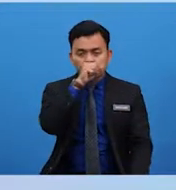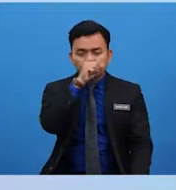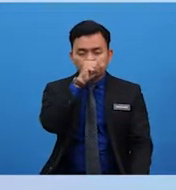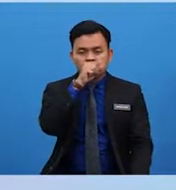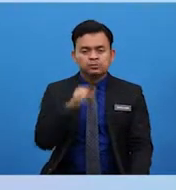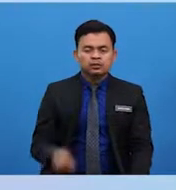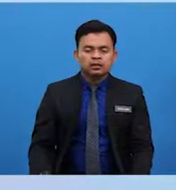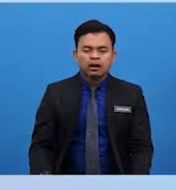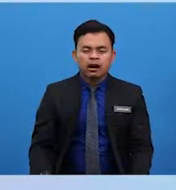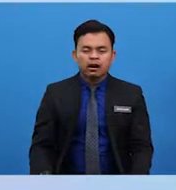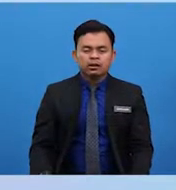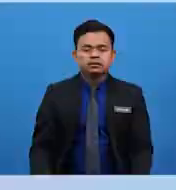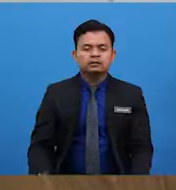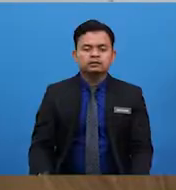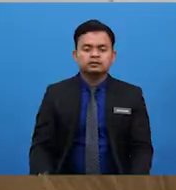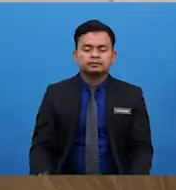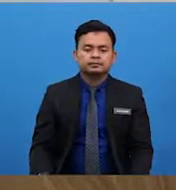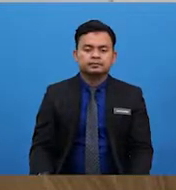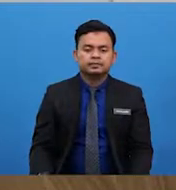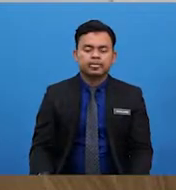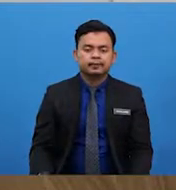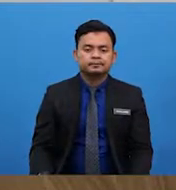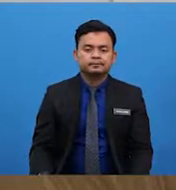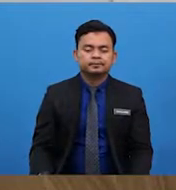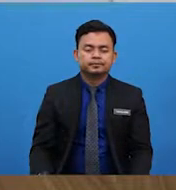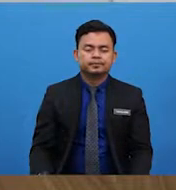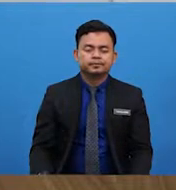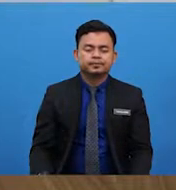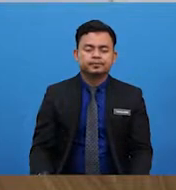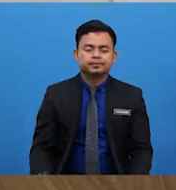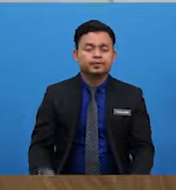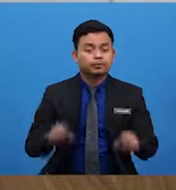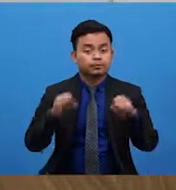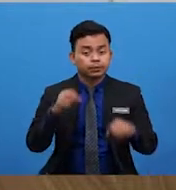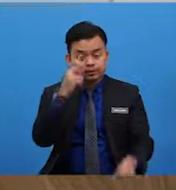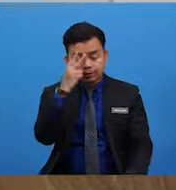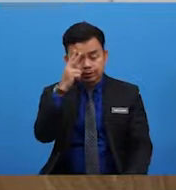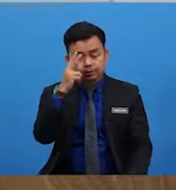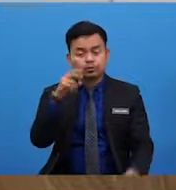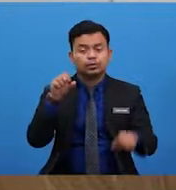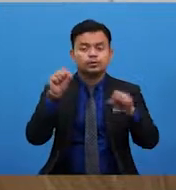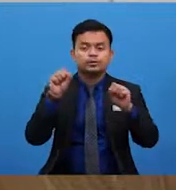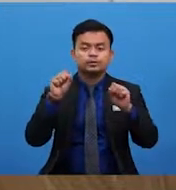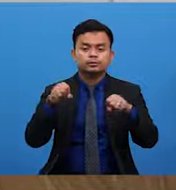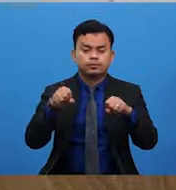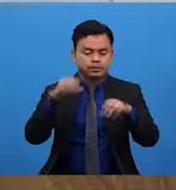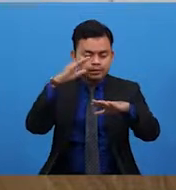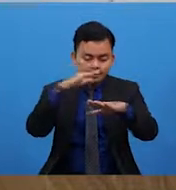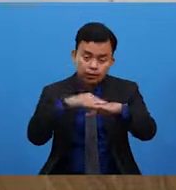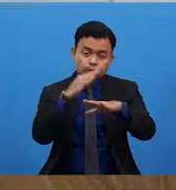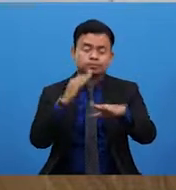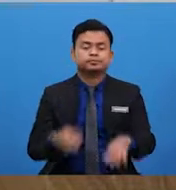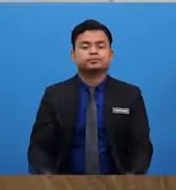penglihatan masuknya dia dua kain boleh disentuh dan secara dilihat secara visual lebih dan perlu ditekankan disini